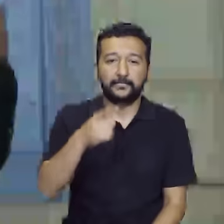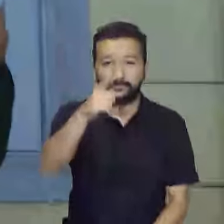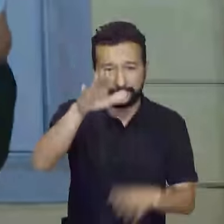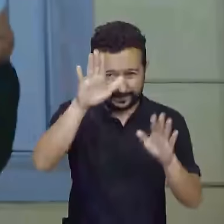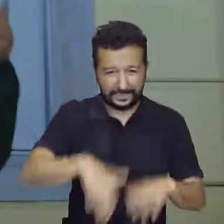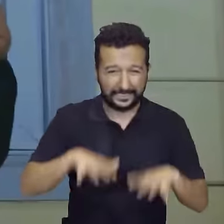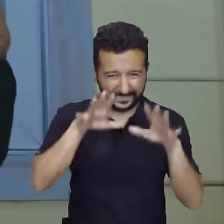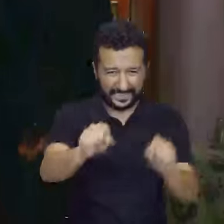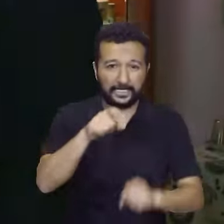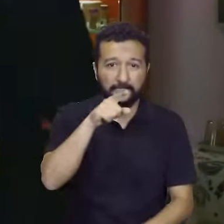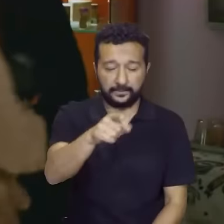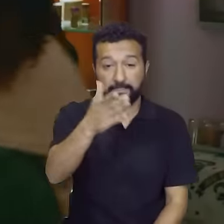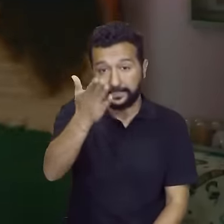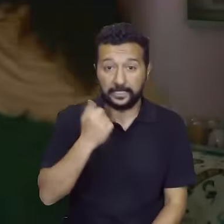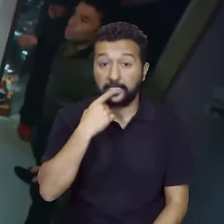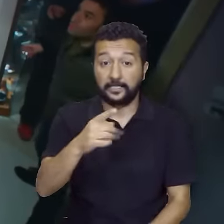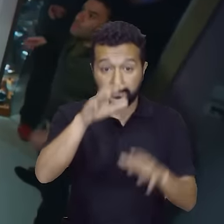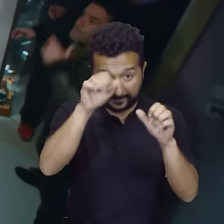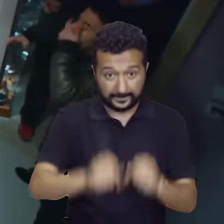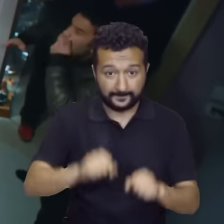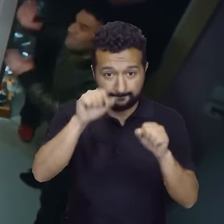Cama sıkışmış Şener'i bacaklarından yakaladı.